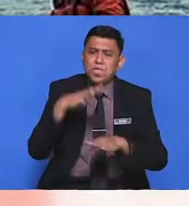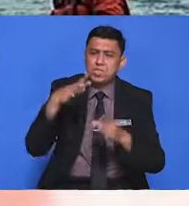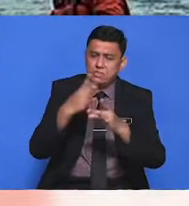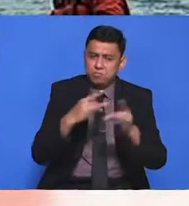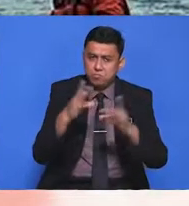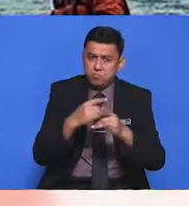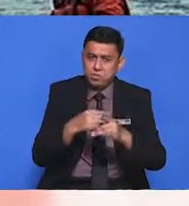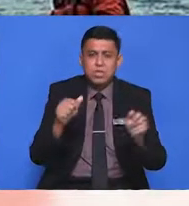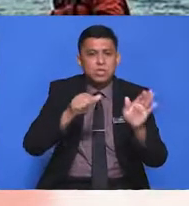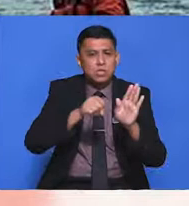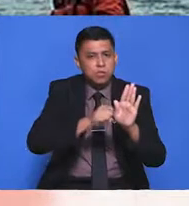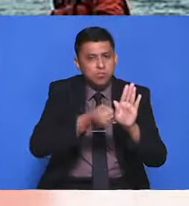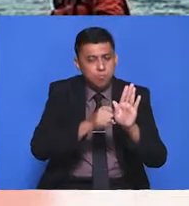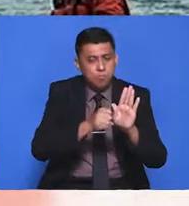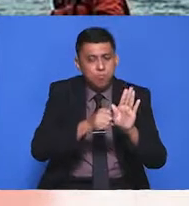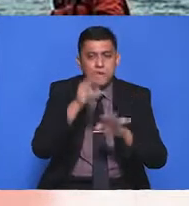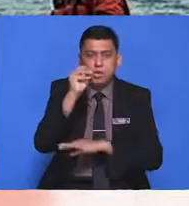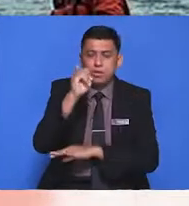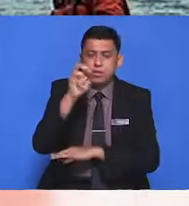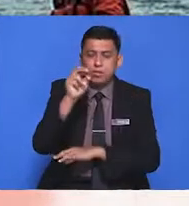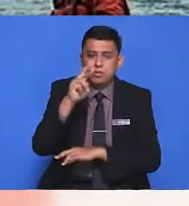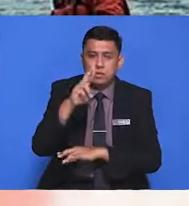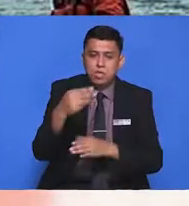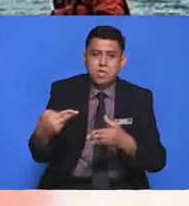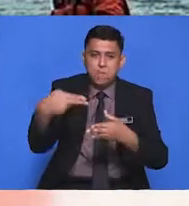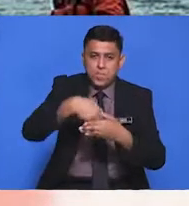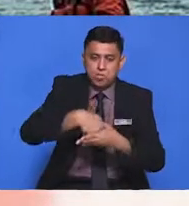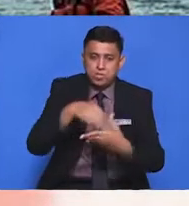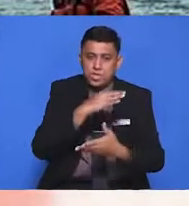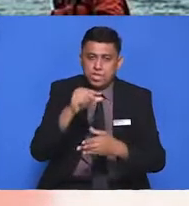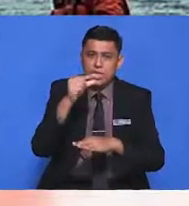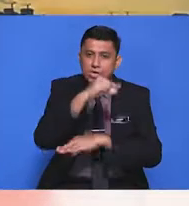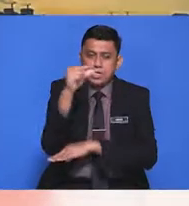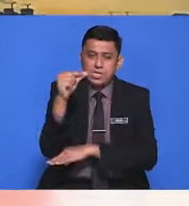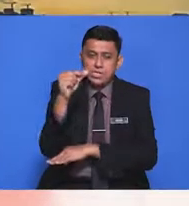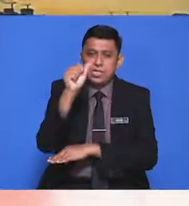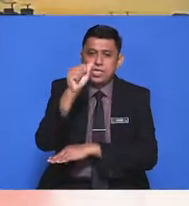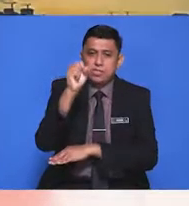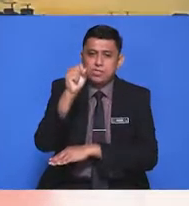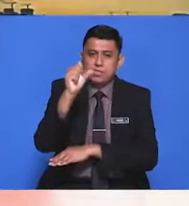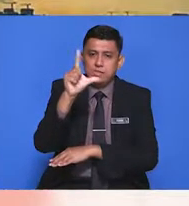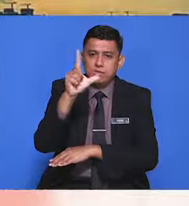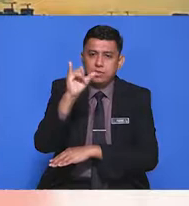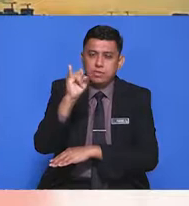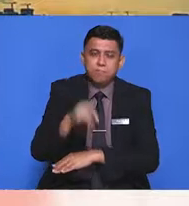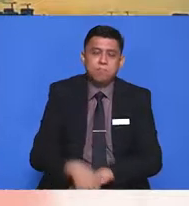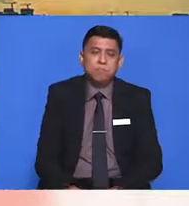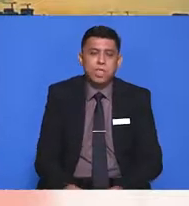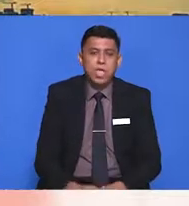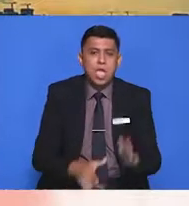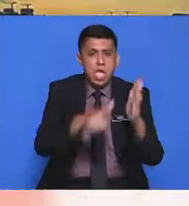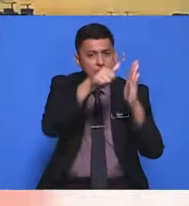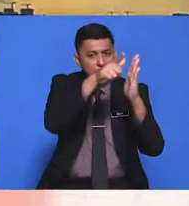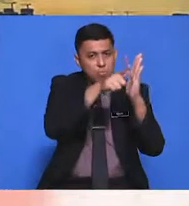kaya dengan sumber mineral seperti petroleum dan gas asli. Pelabuhan Jurong di Singapura yang menjadi